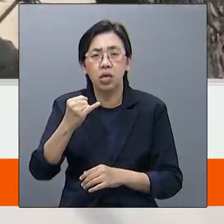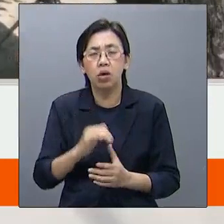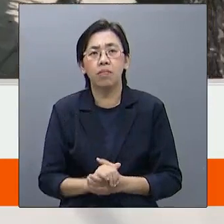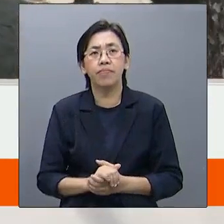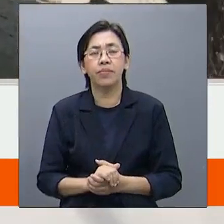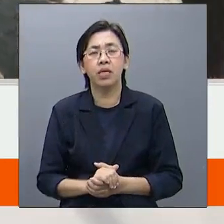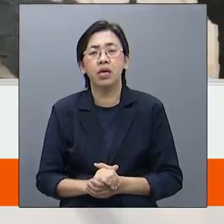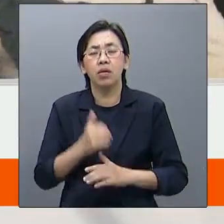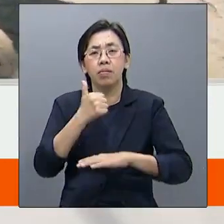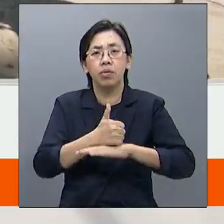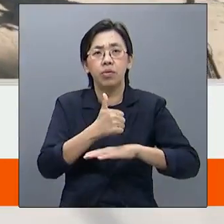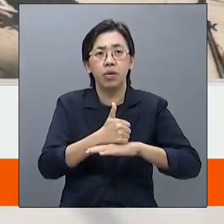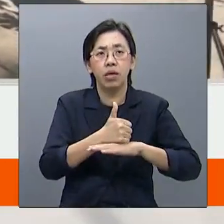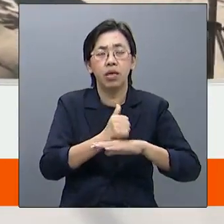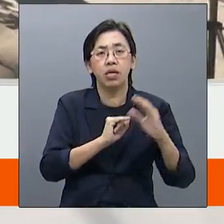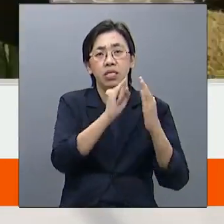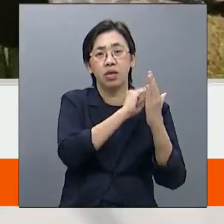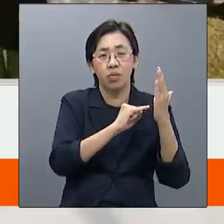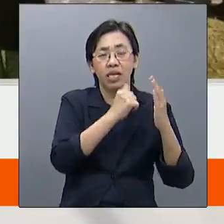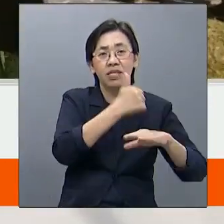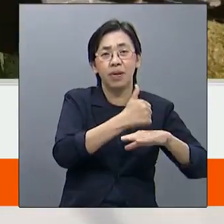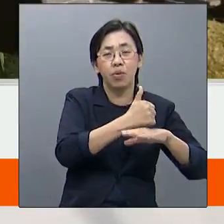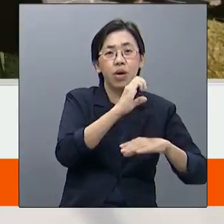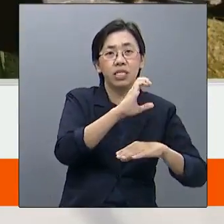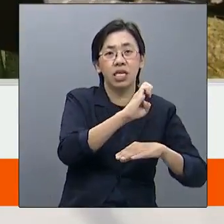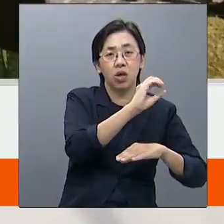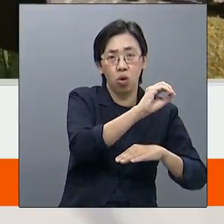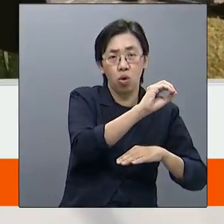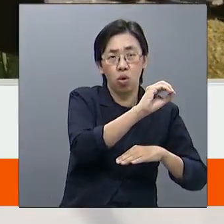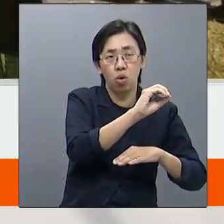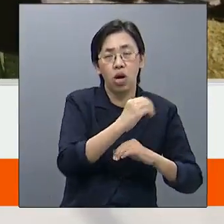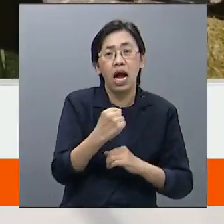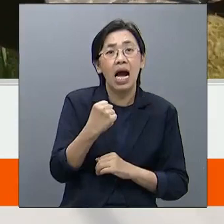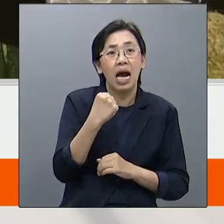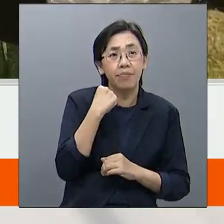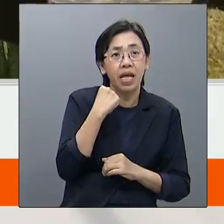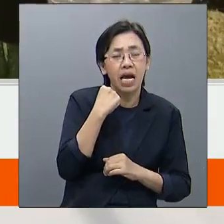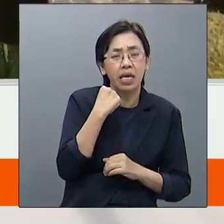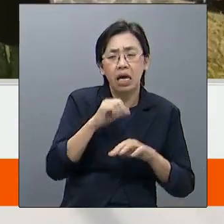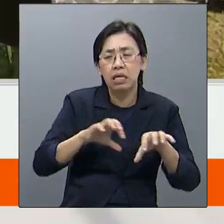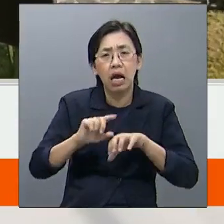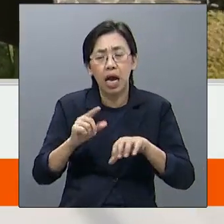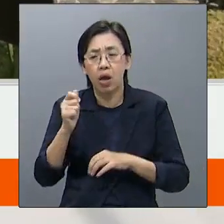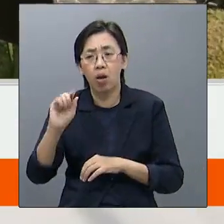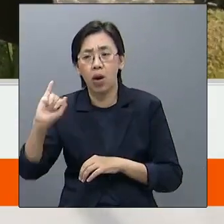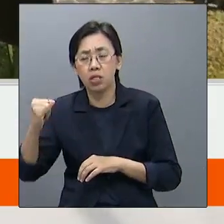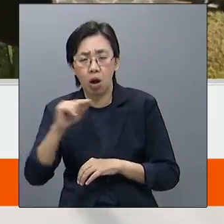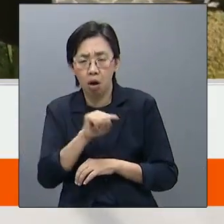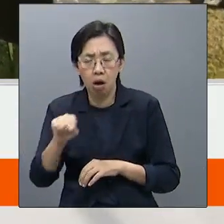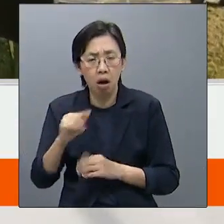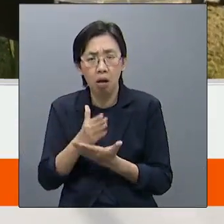ว่าผู้ว่า CEO จะมีอำนาจแบ่งสนerving ouncesจักรรยไกับอับออREW B.